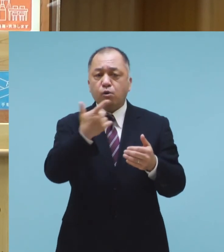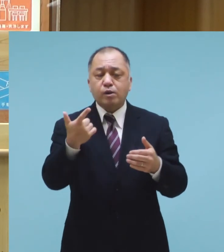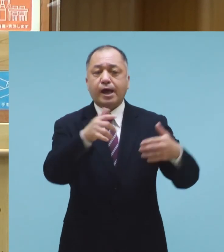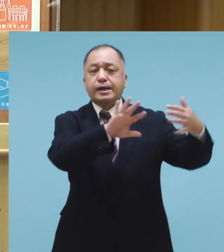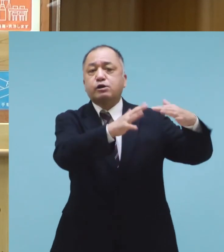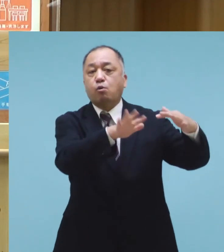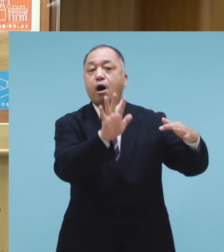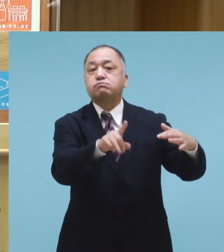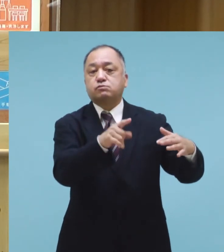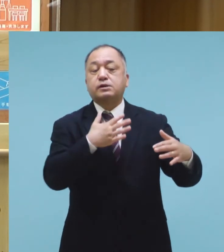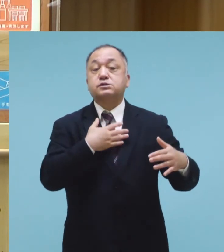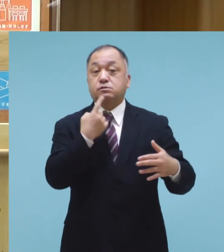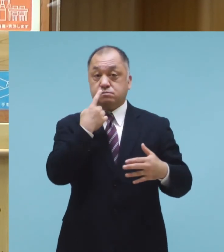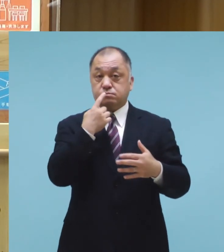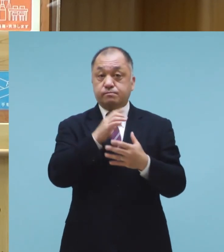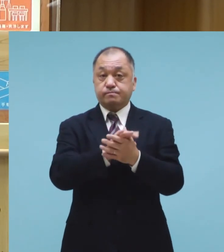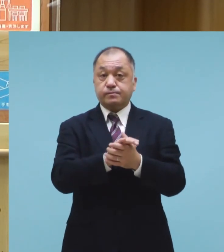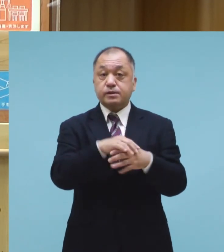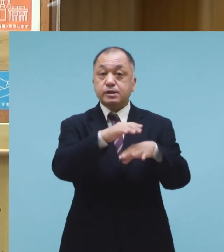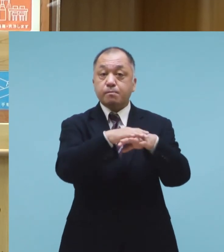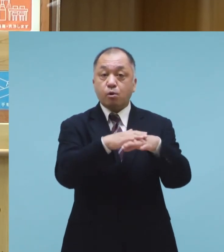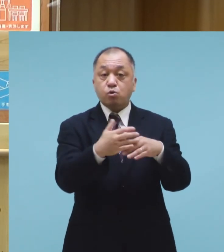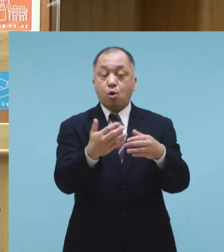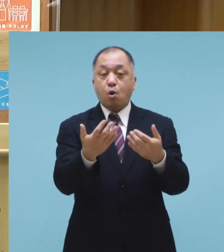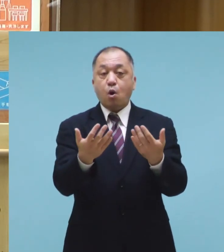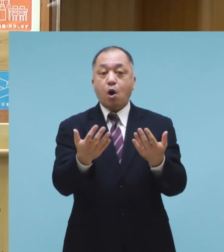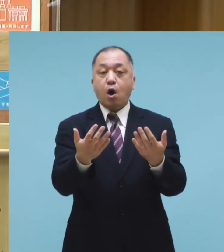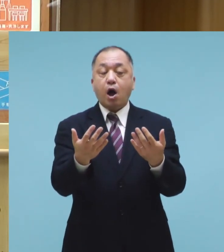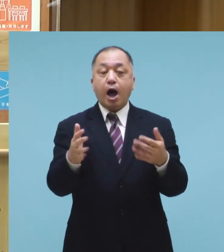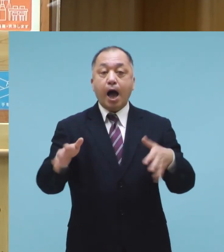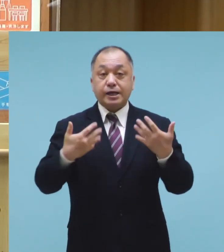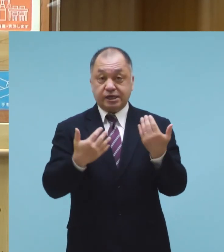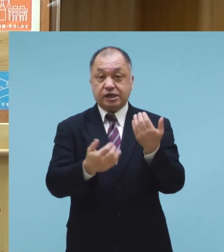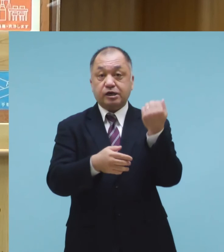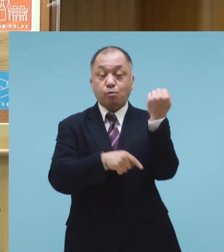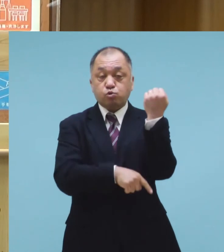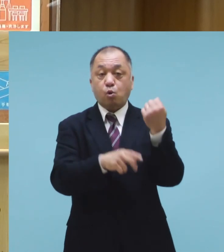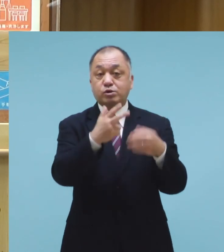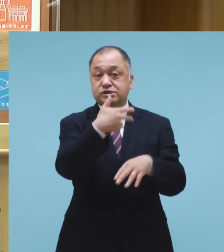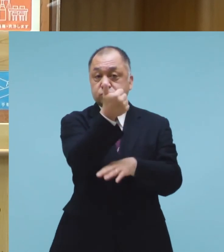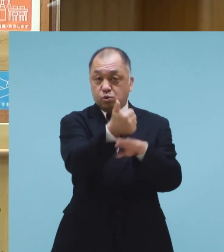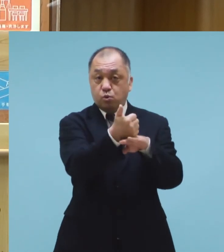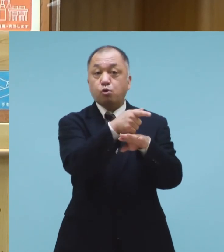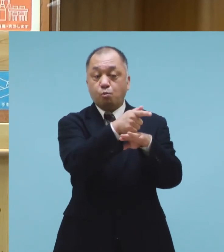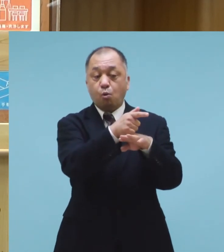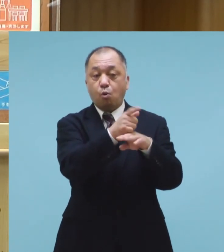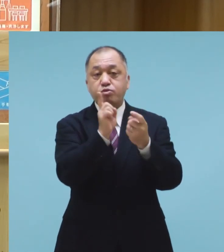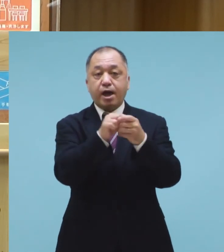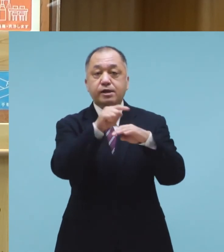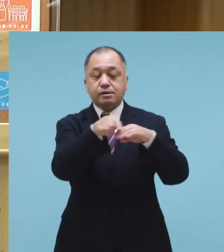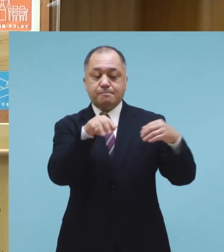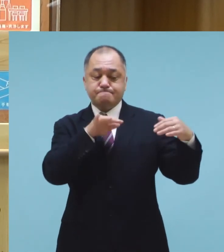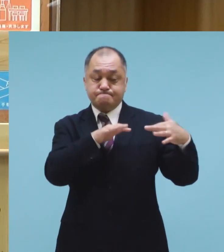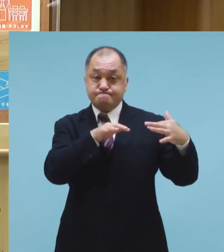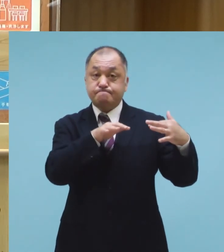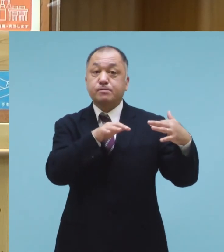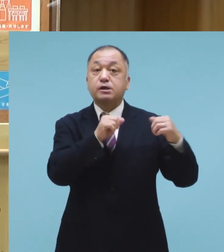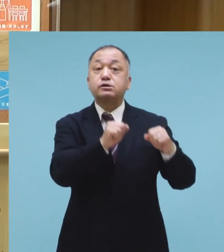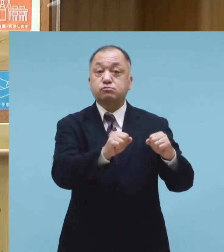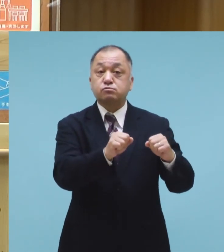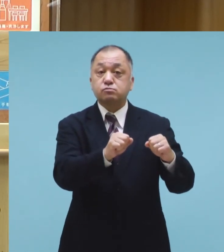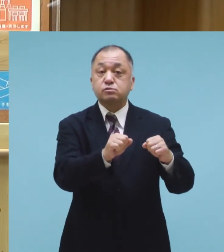ています。まあ、札幌の秋元市長とはですね絶えず対策を実行するにあたって、まあ、事務レベルはもちろんと